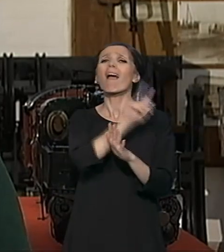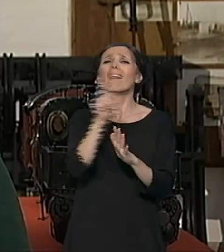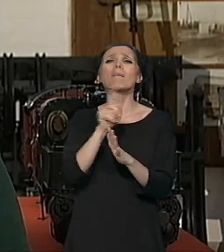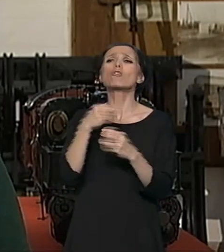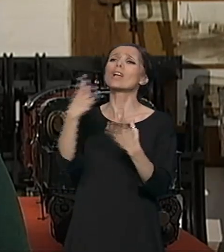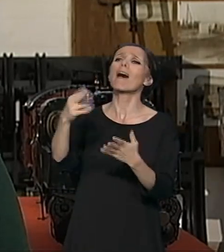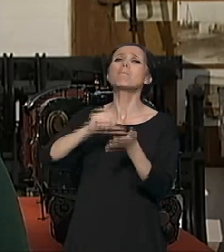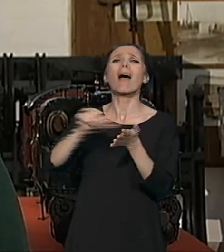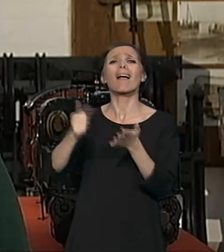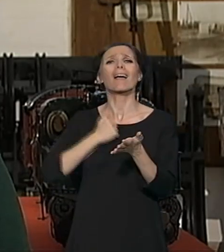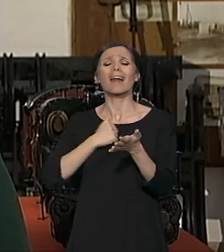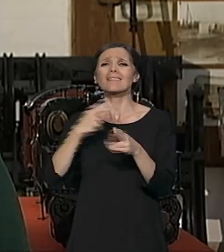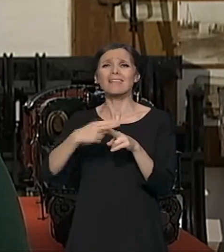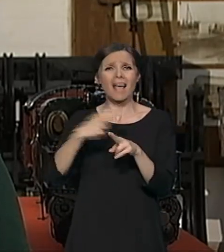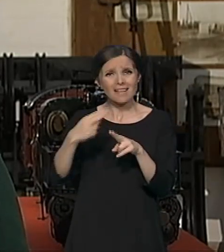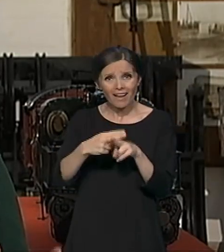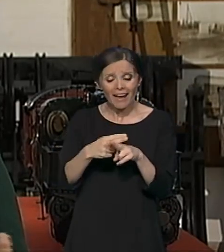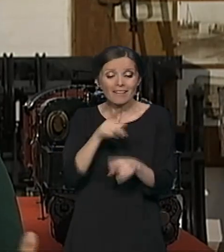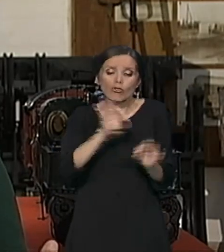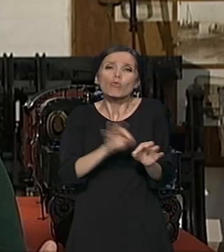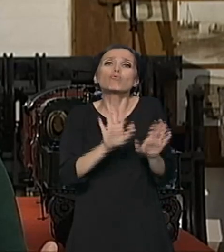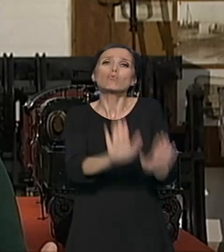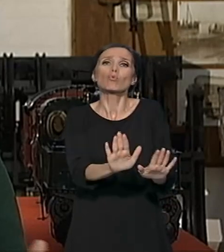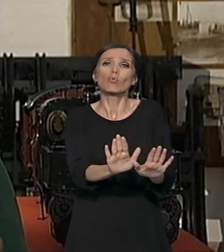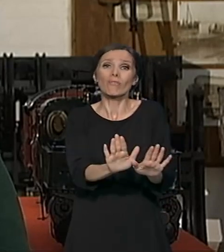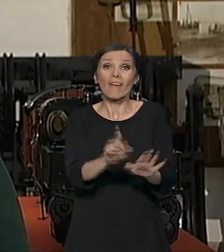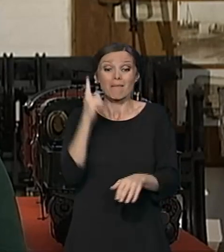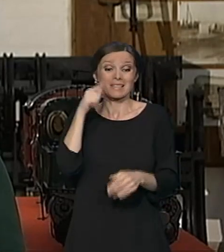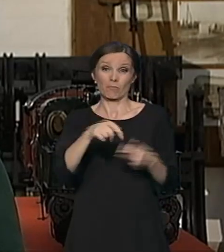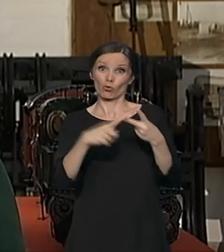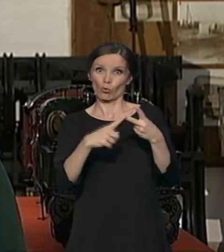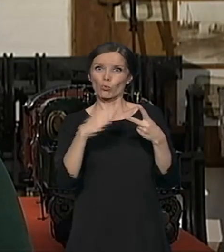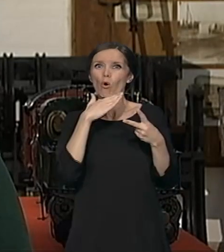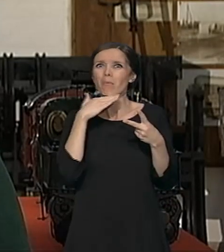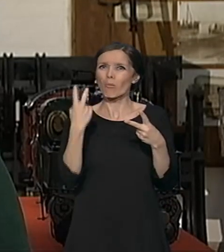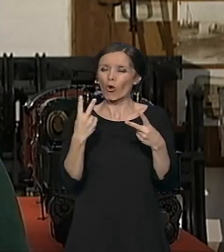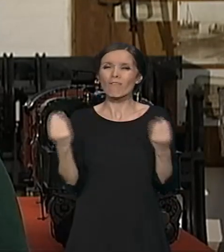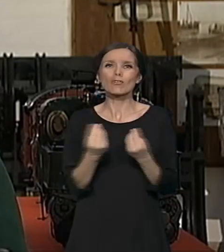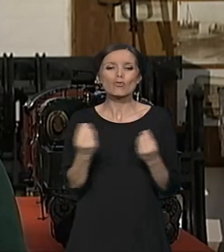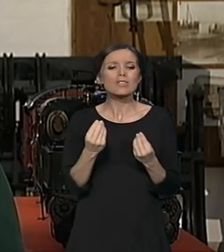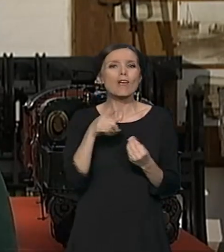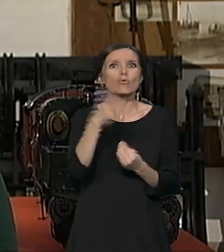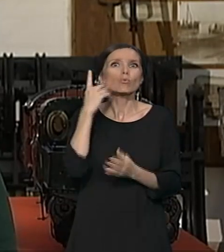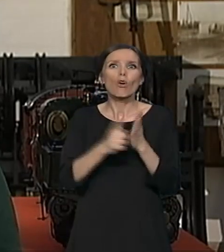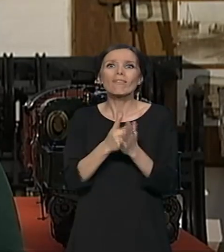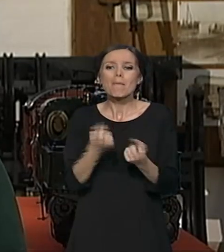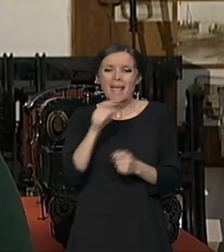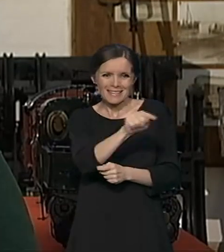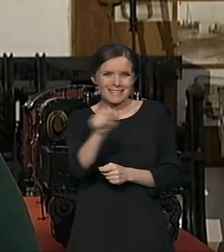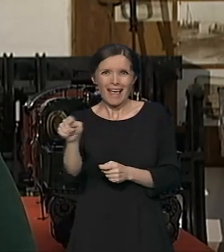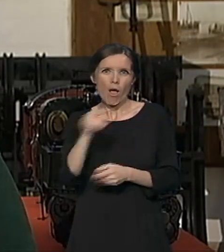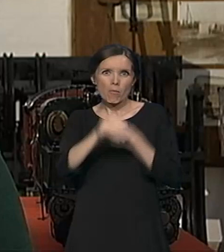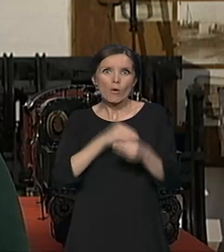prepreka, jer je u uslovima kada je kredit bio jako potreban tim seoskim domaćinstvima da bi uspele